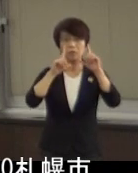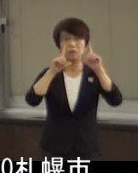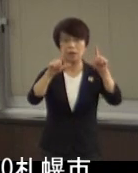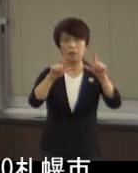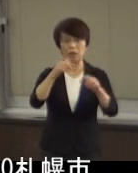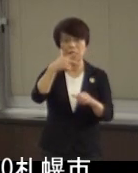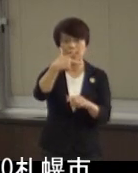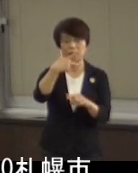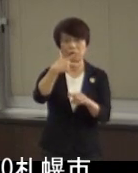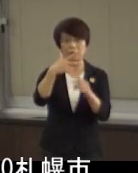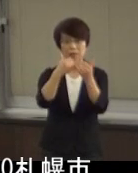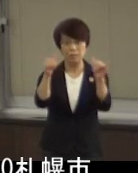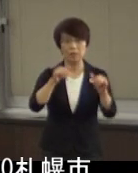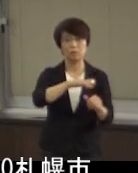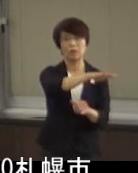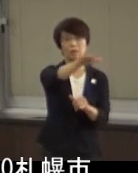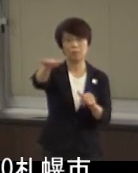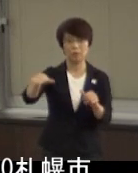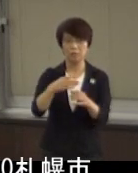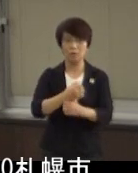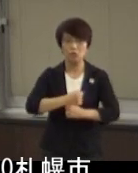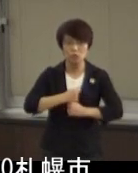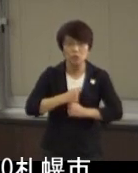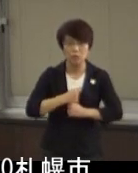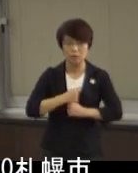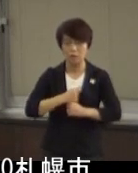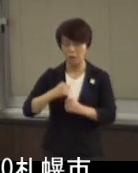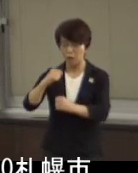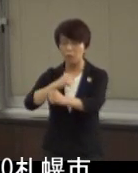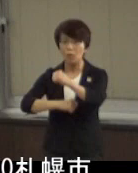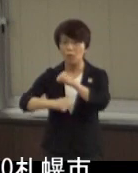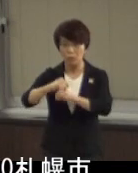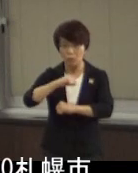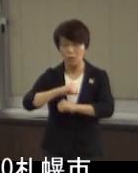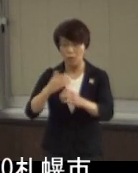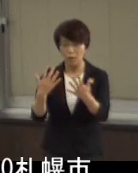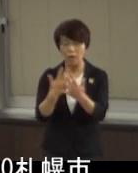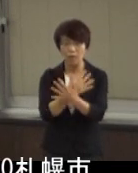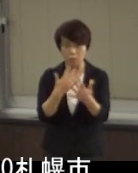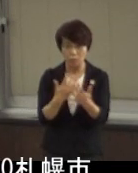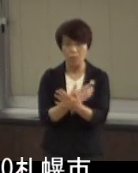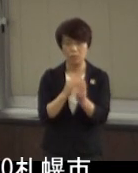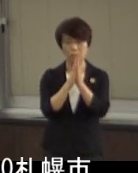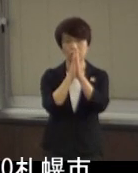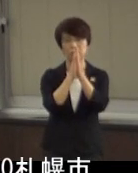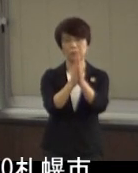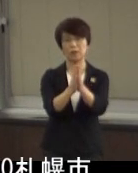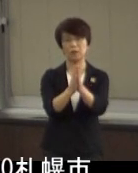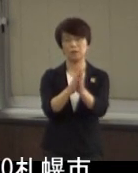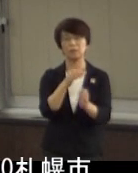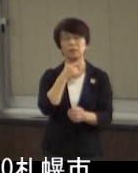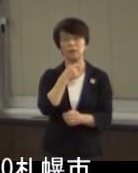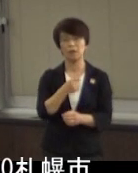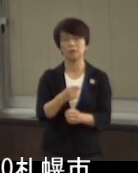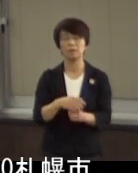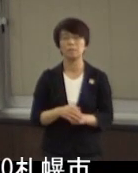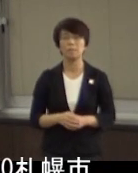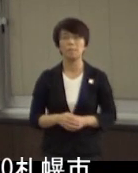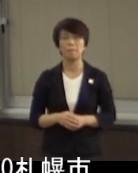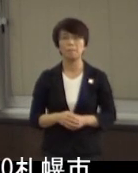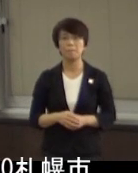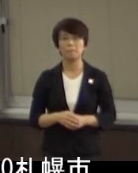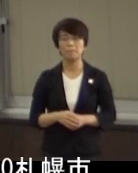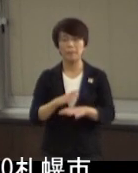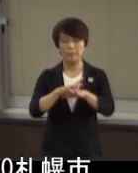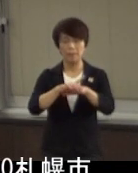に注意喚起そして行動変容をお願いを申し上げたいというふうに思います。ま